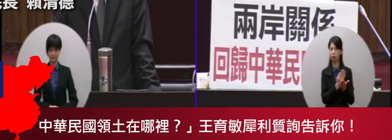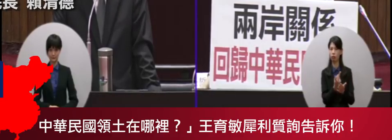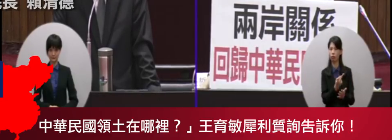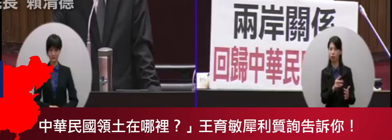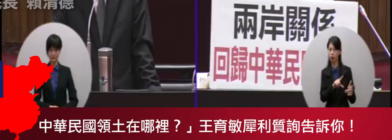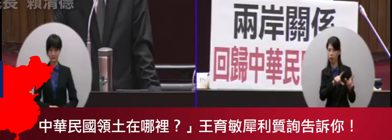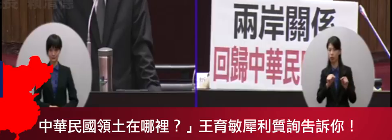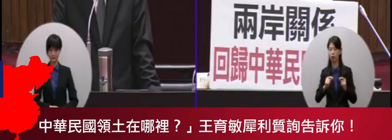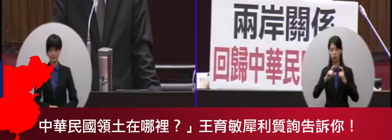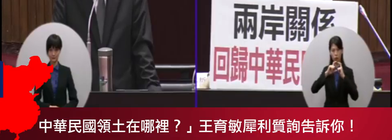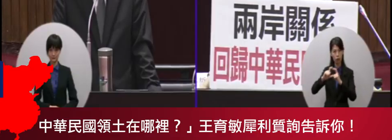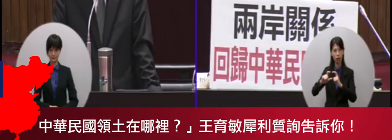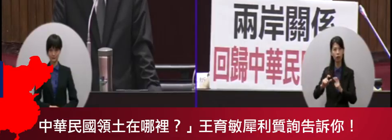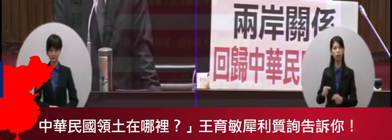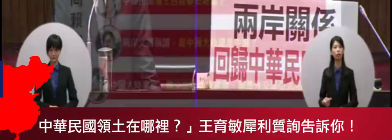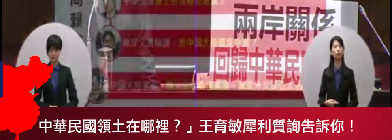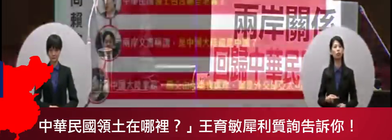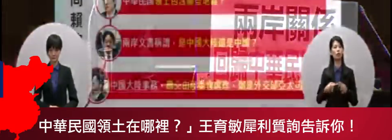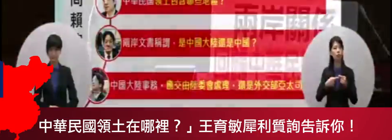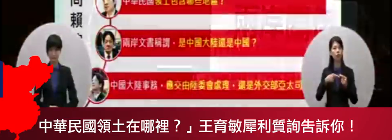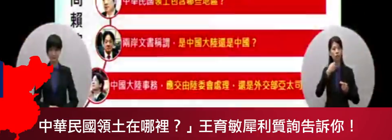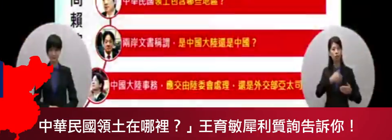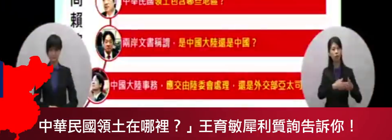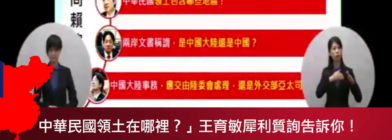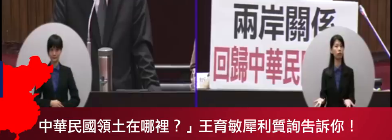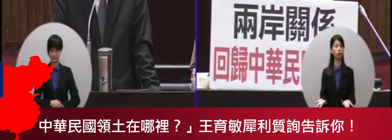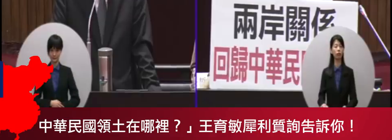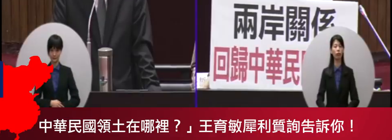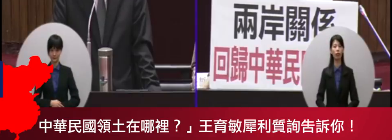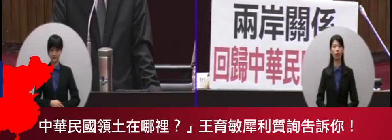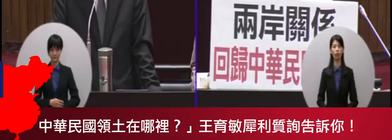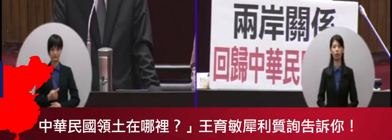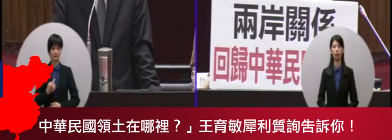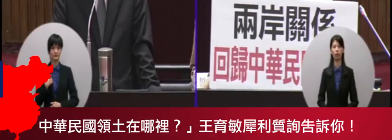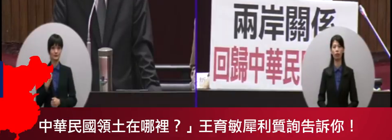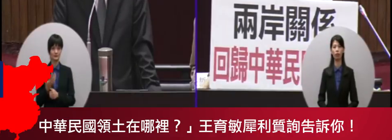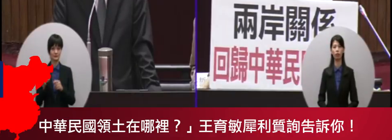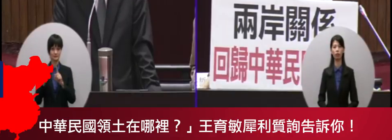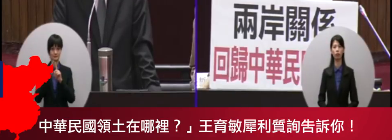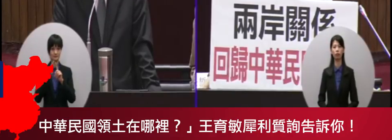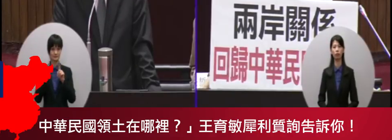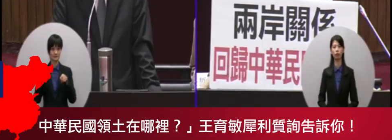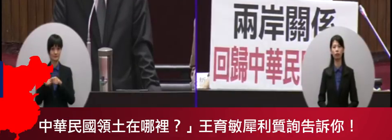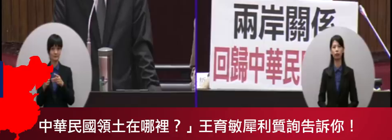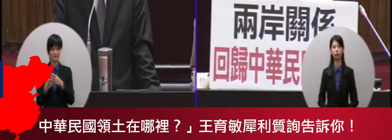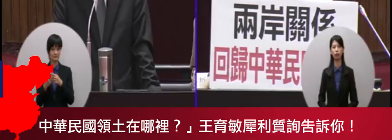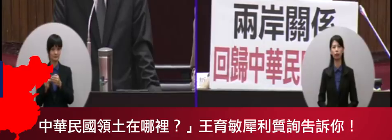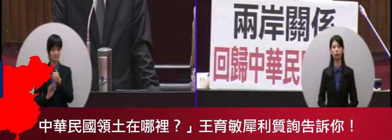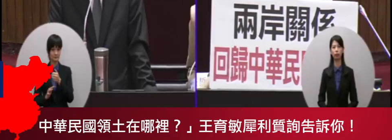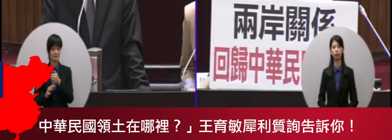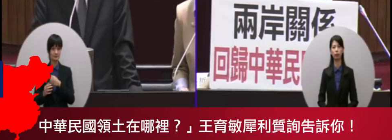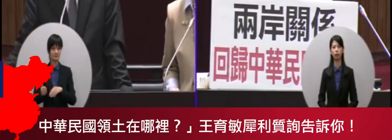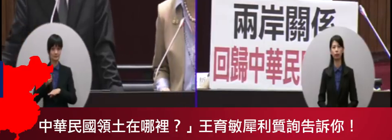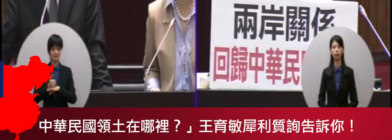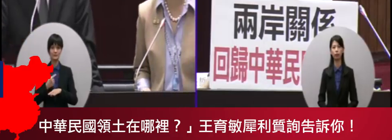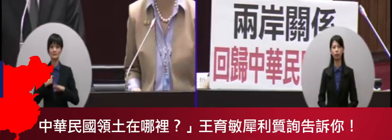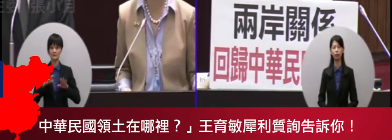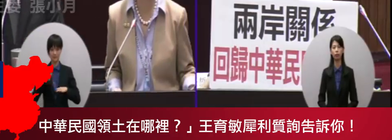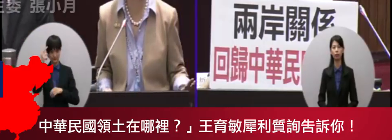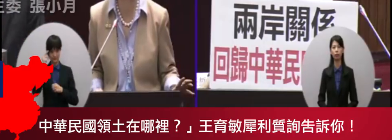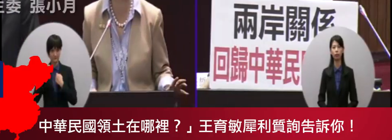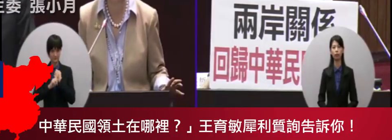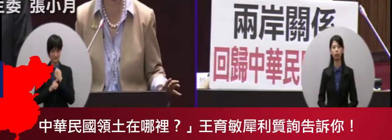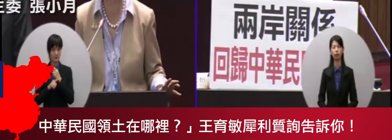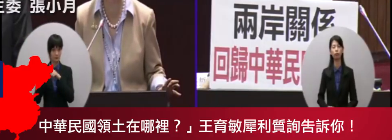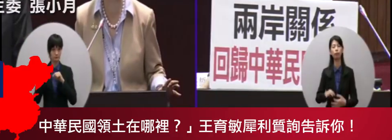是，请问你认为两岸现在是什么关系？ 我们请张主委跟你说明。 我们就是根据中华民国宪法，根据两